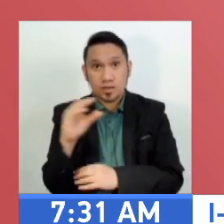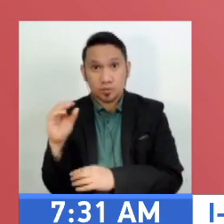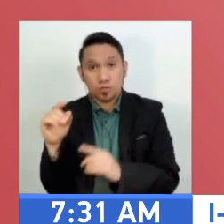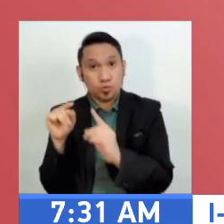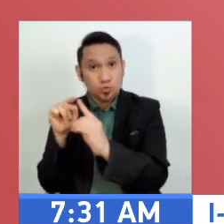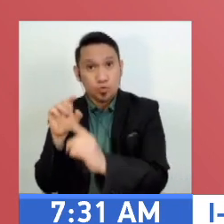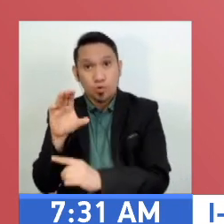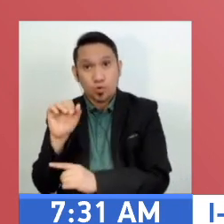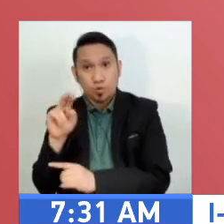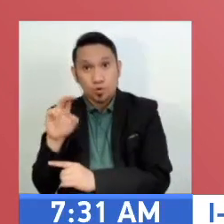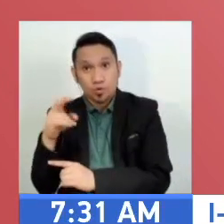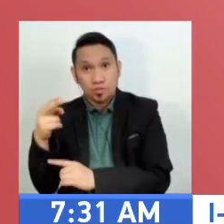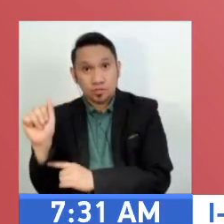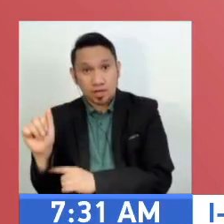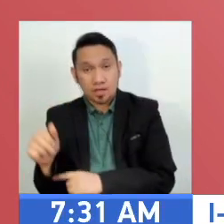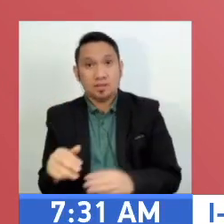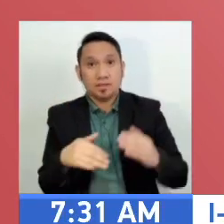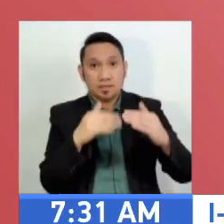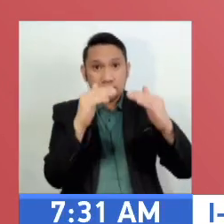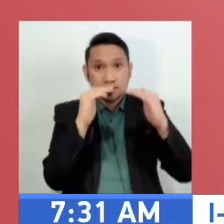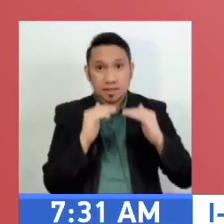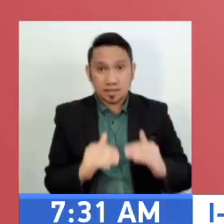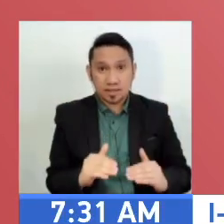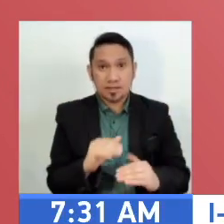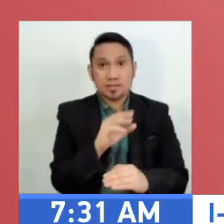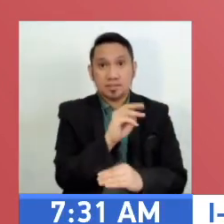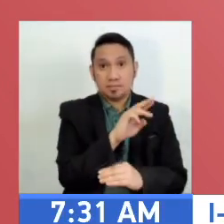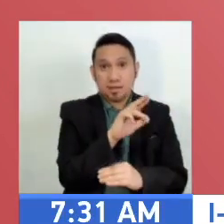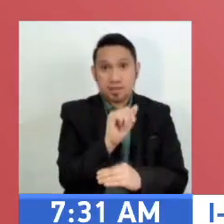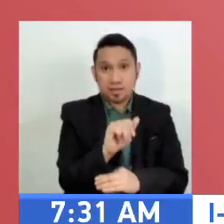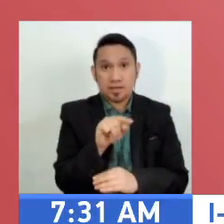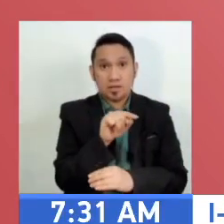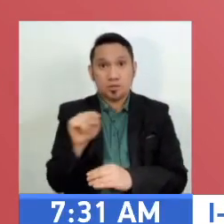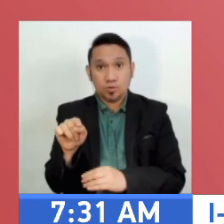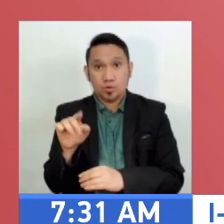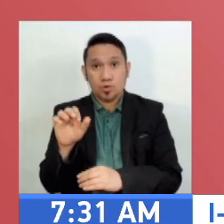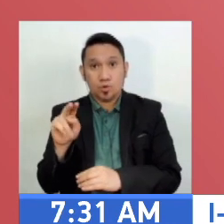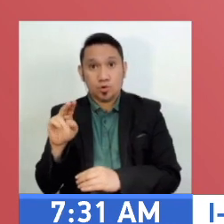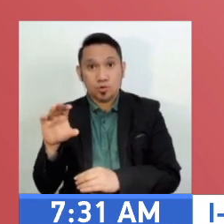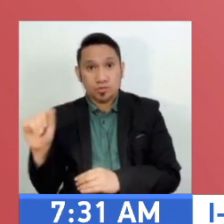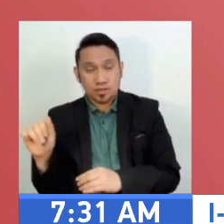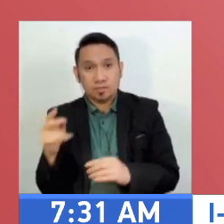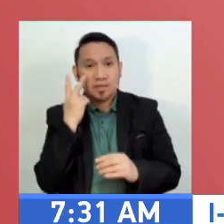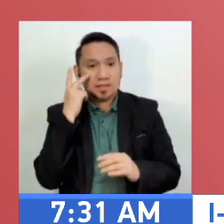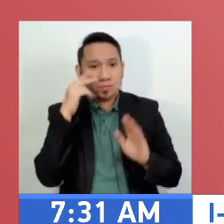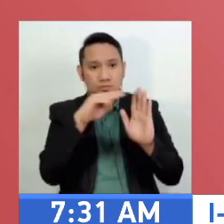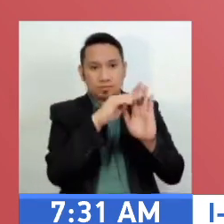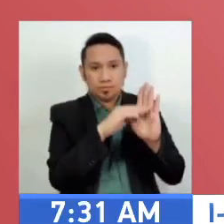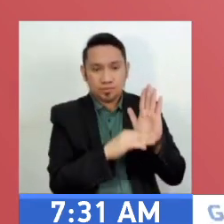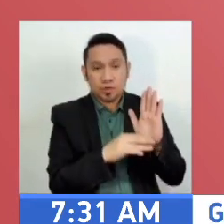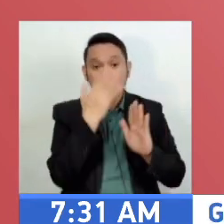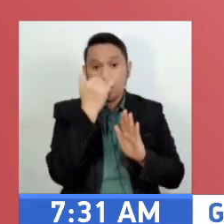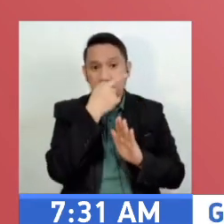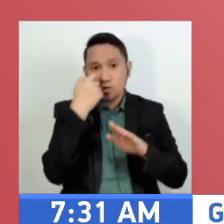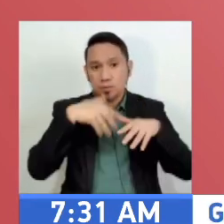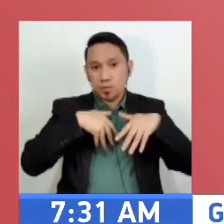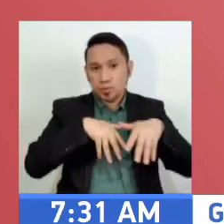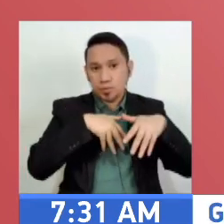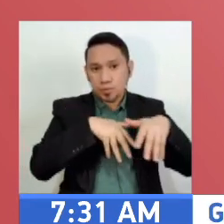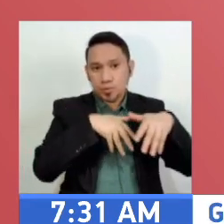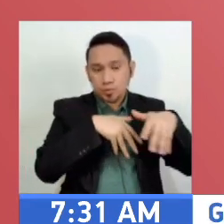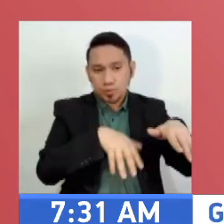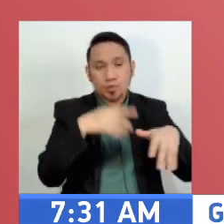Maria Street mula sa Morga Street hanggang Concha Street. Dahil po ito sa Civic Military Parade para sa Araw ng